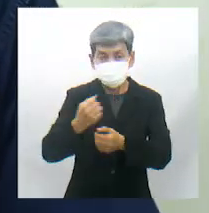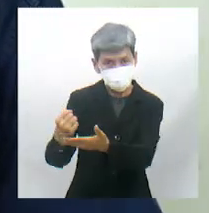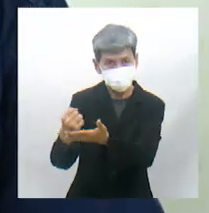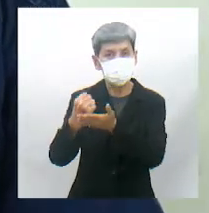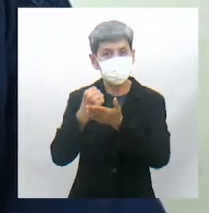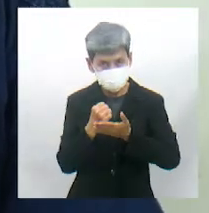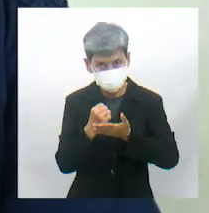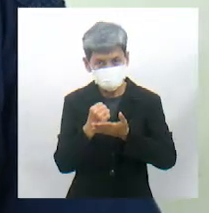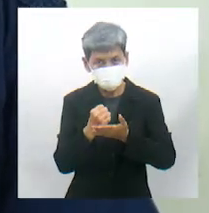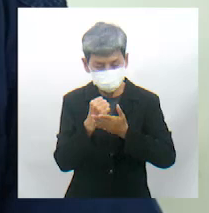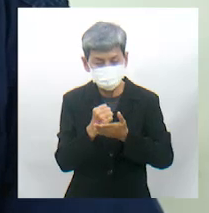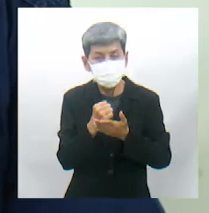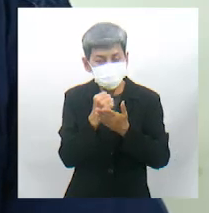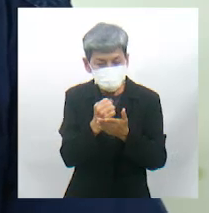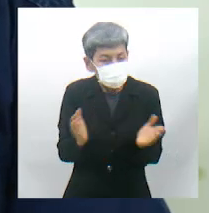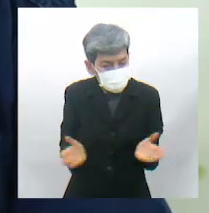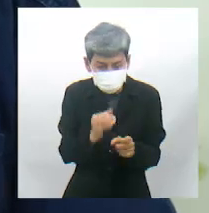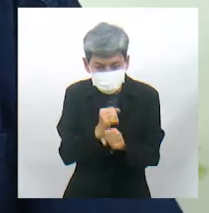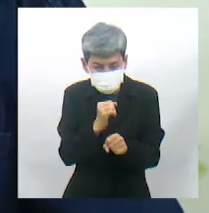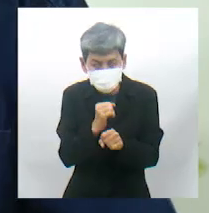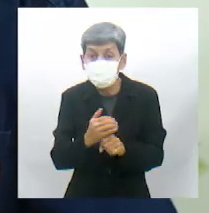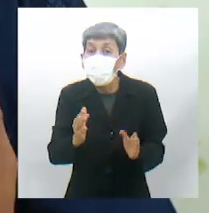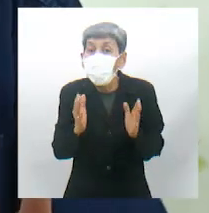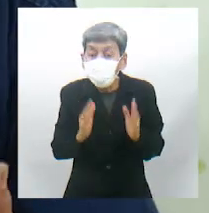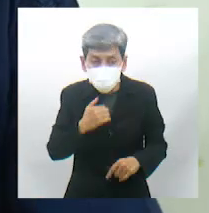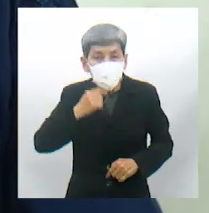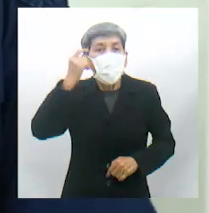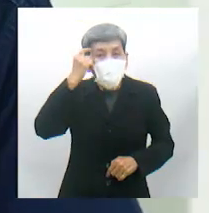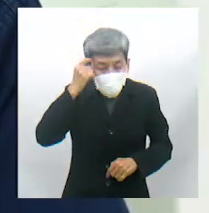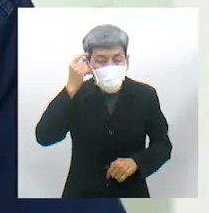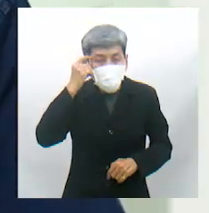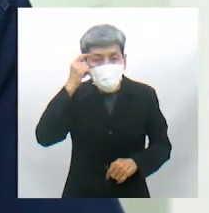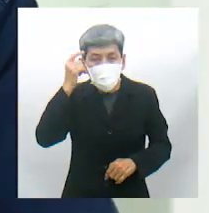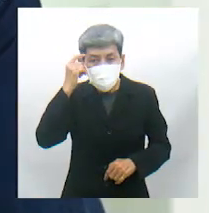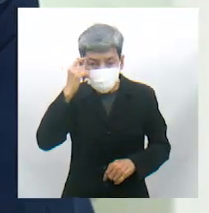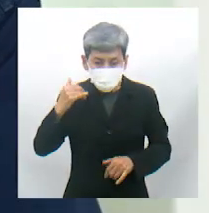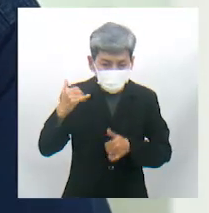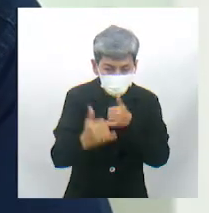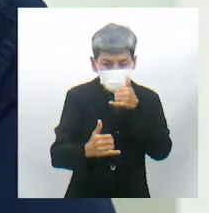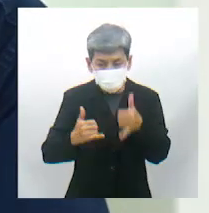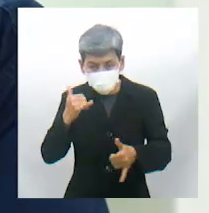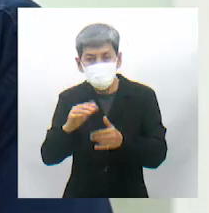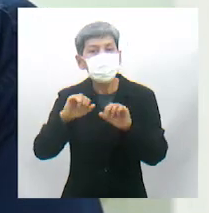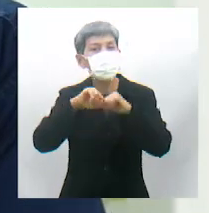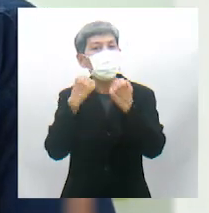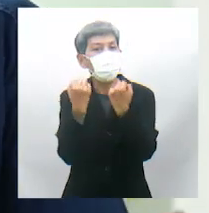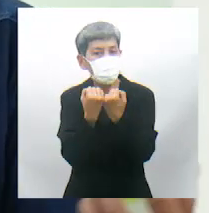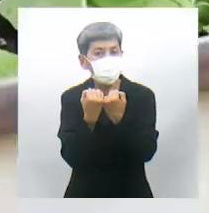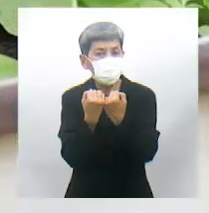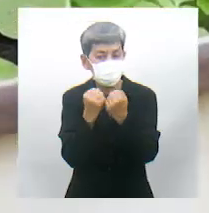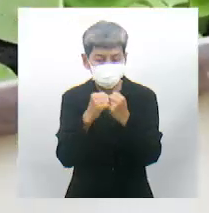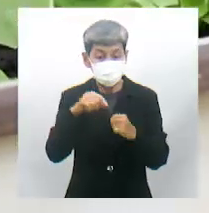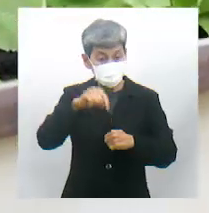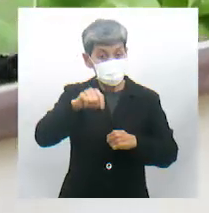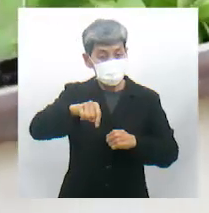าสนับสนุนตรงเนี้ยเลยมีคนรู้มีคนเข้ามาหาที่สมาคมว่า